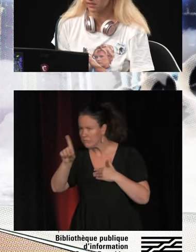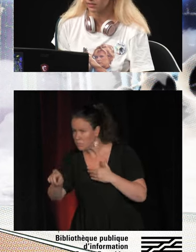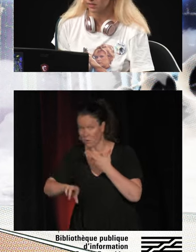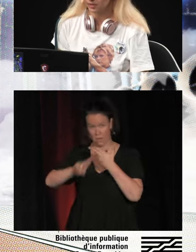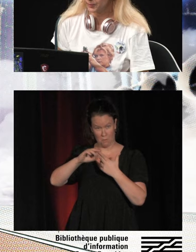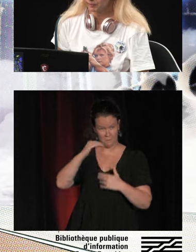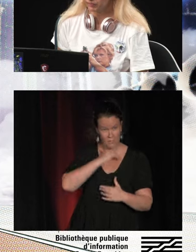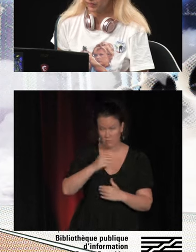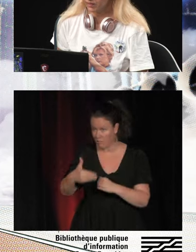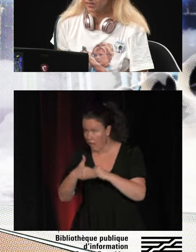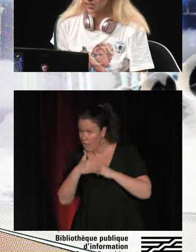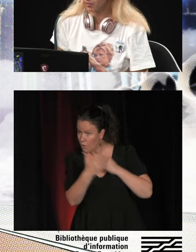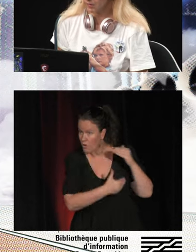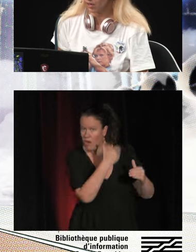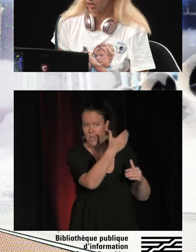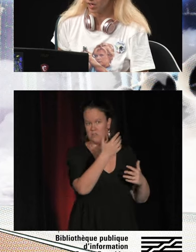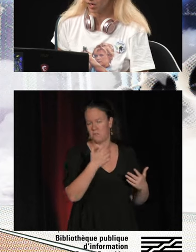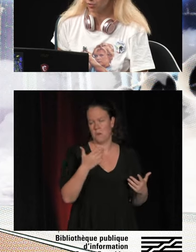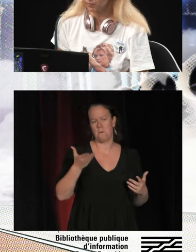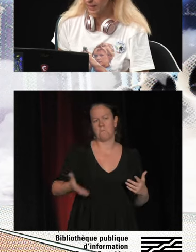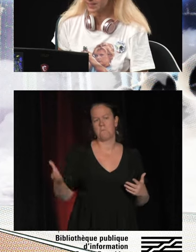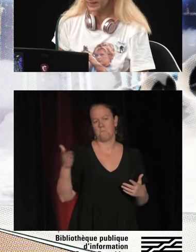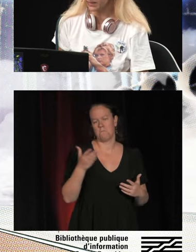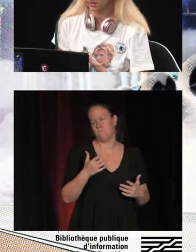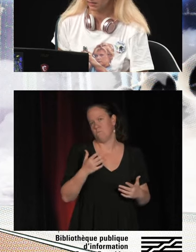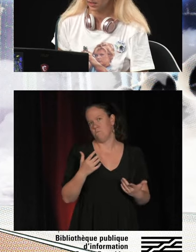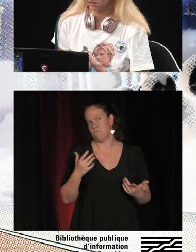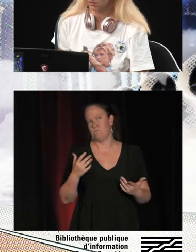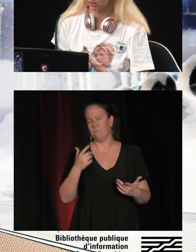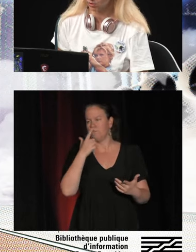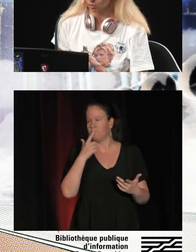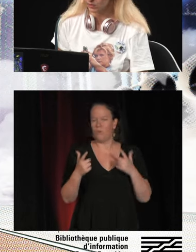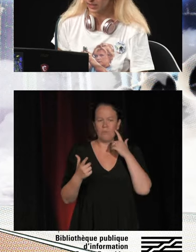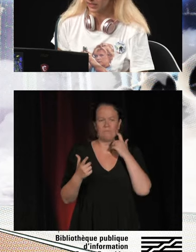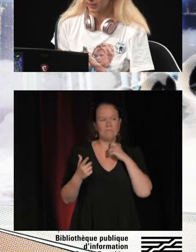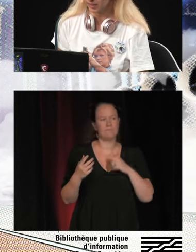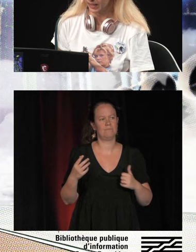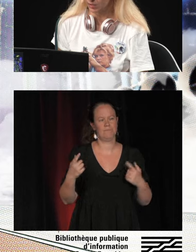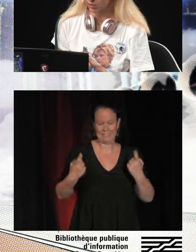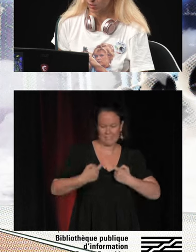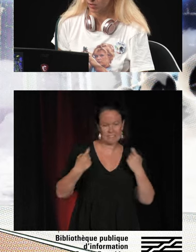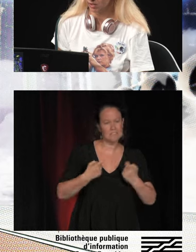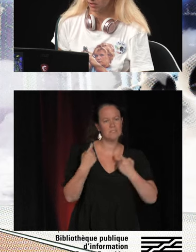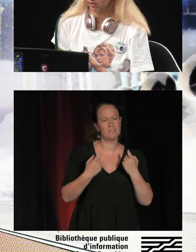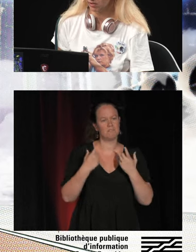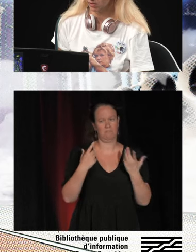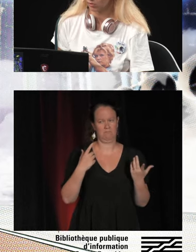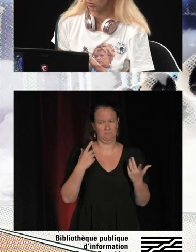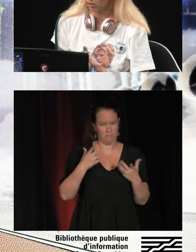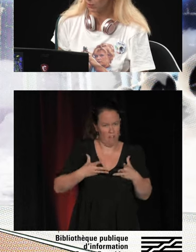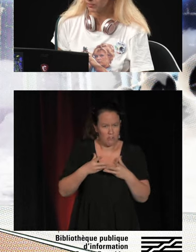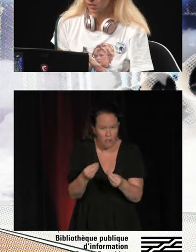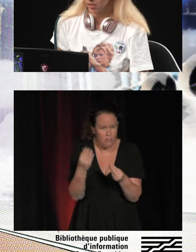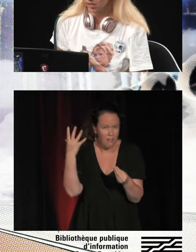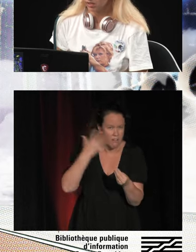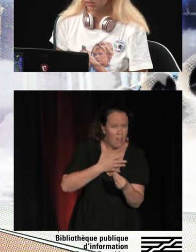Enfin, c'est vraiment une pratique, je trouve, qui est hyper hyper accueillante.